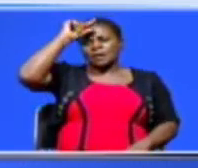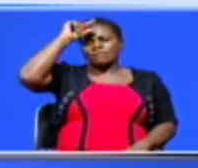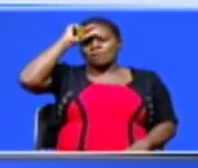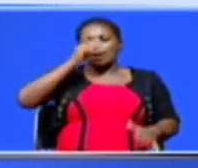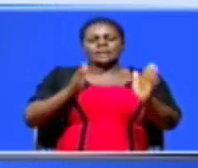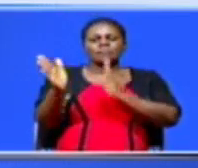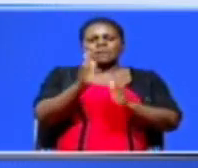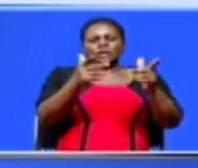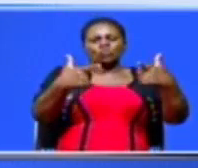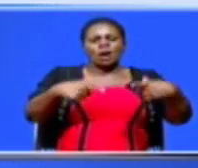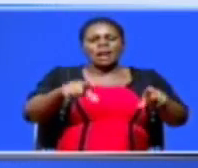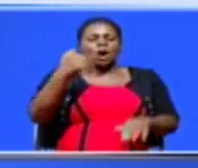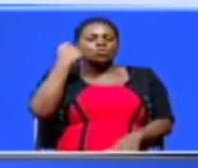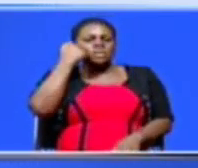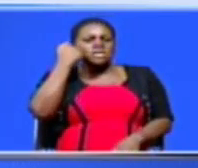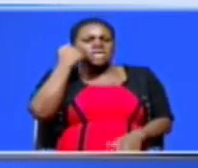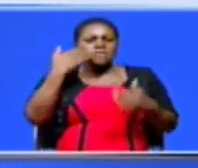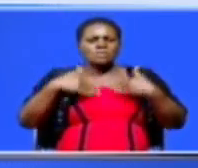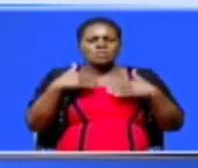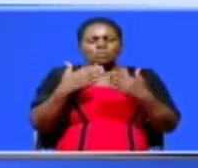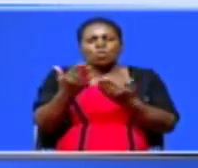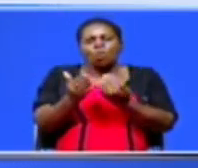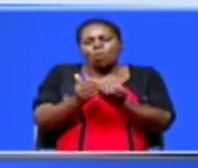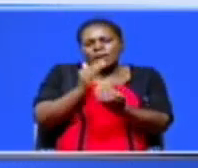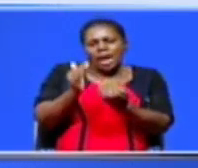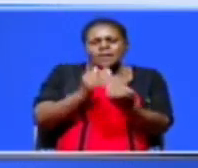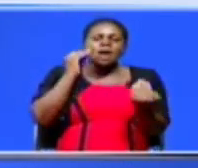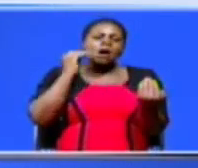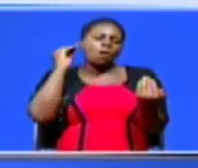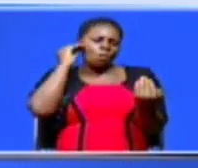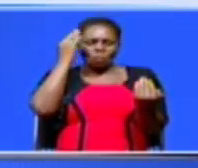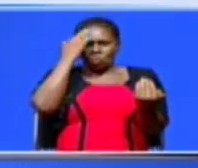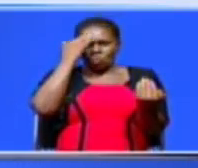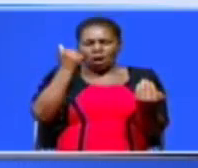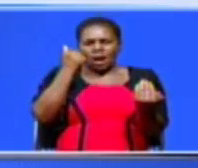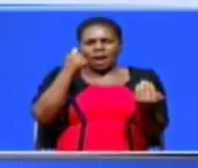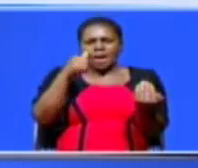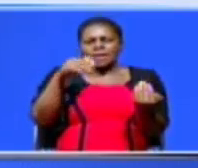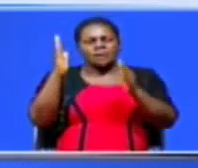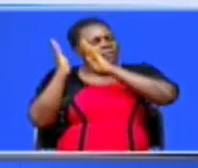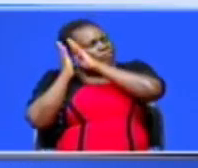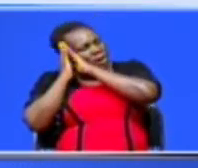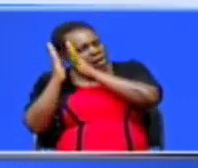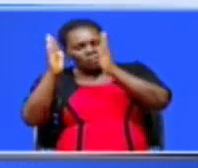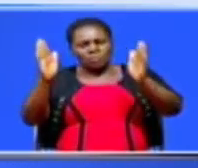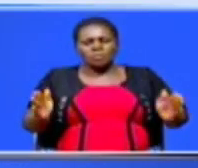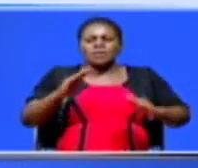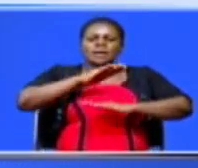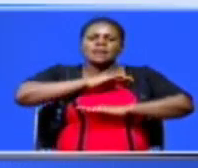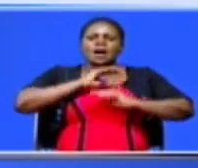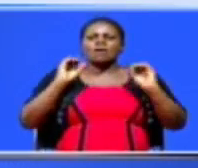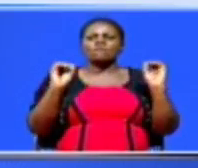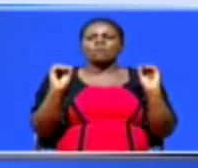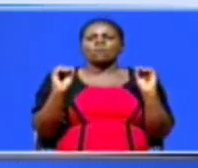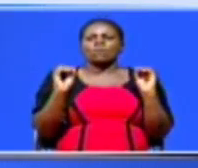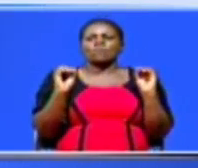ikipanga kuwaruhusu wagonjwa wengine kuhudumiwa wakiwa nyumbani kutokana na uhaba wa nafasi za vitanda vya wagonjwa hao